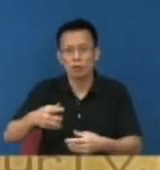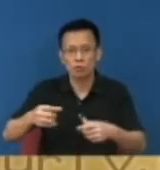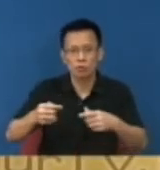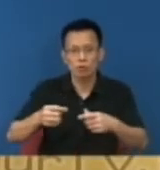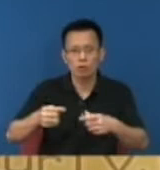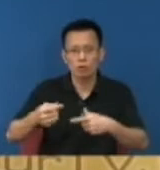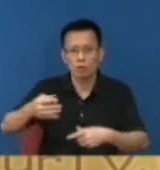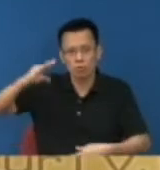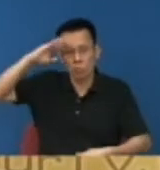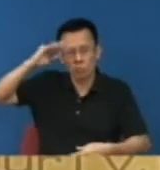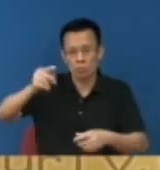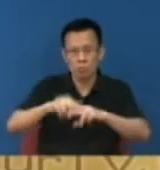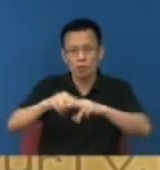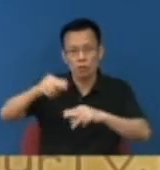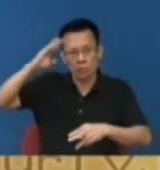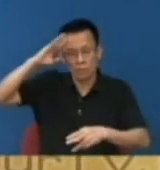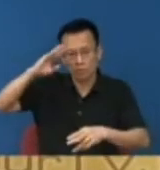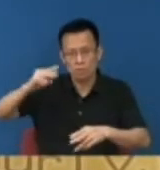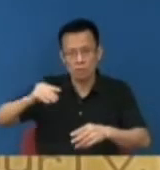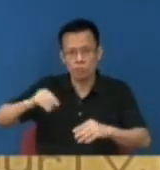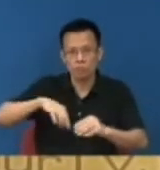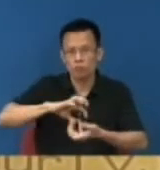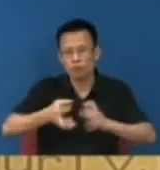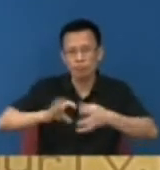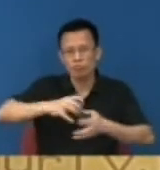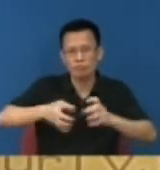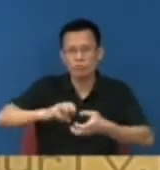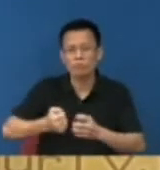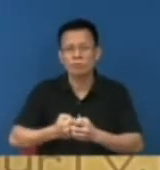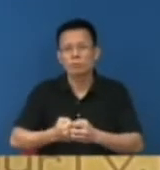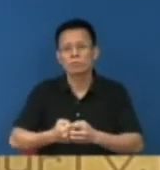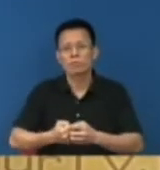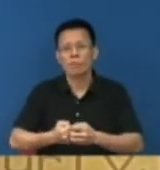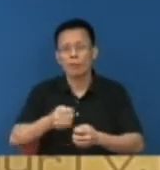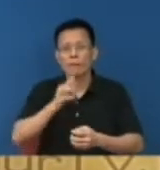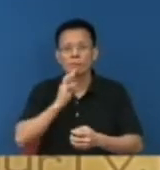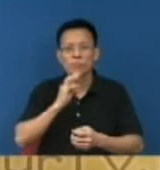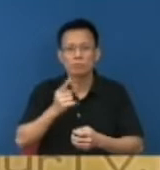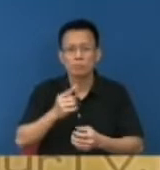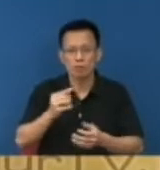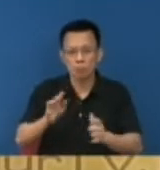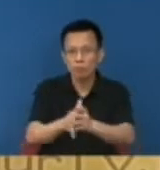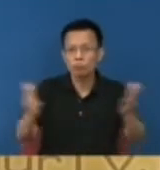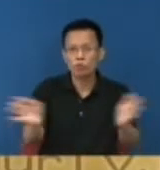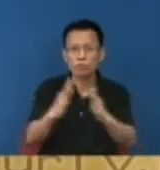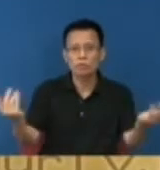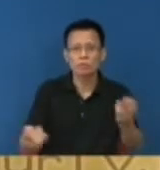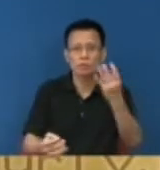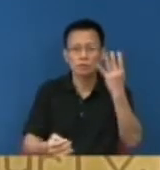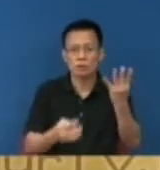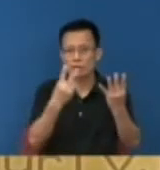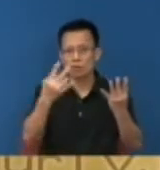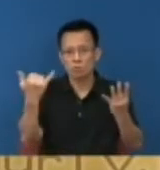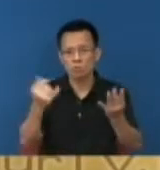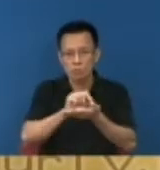又再推論，如果當這個四二六社論出現之後，四二七有幾